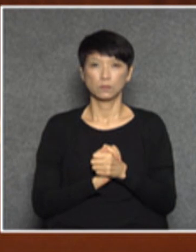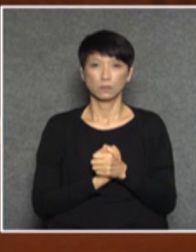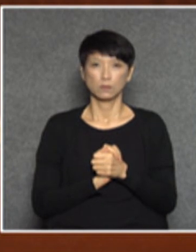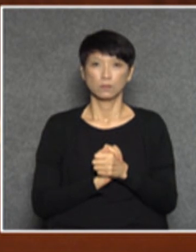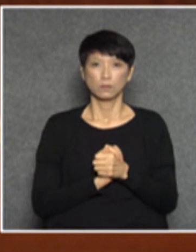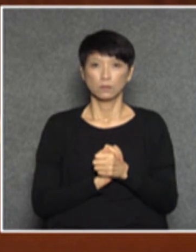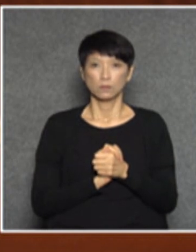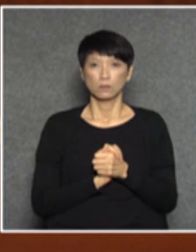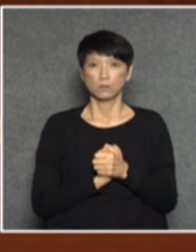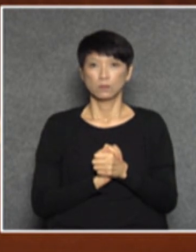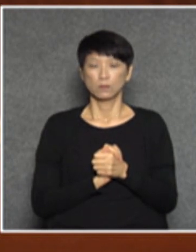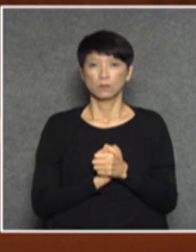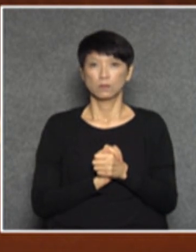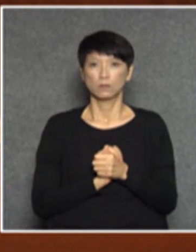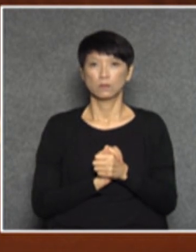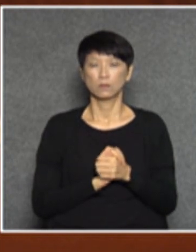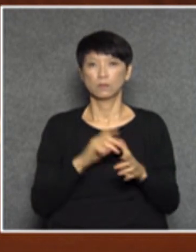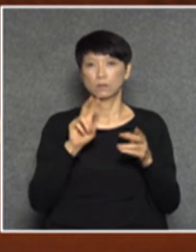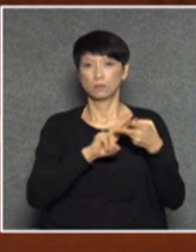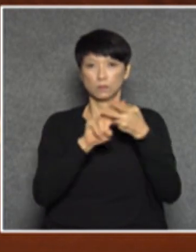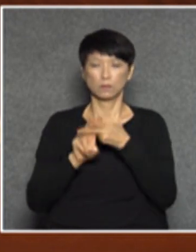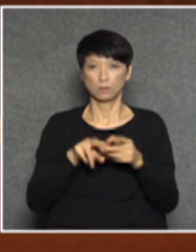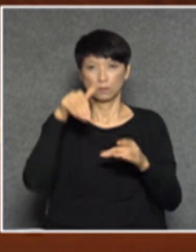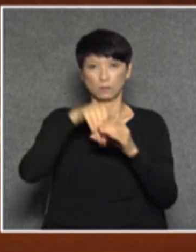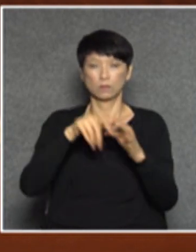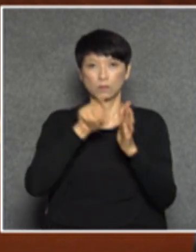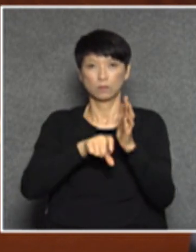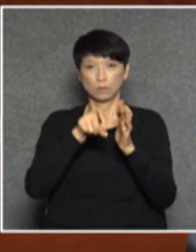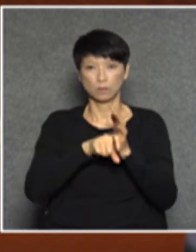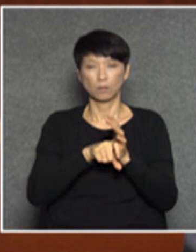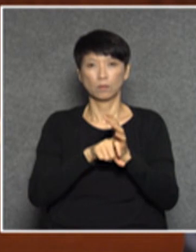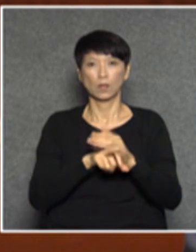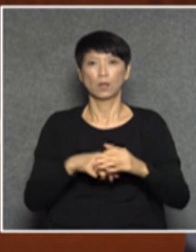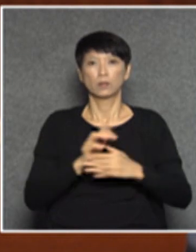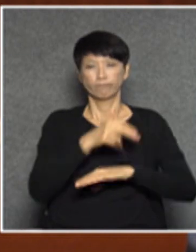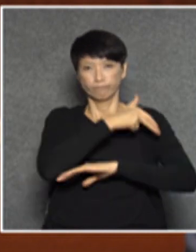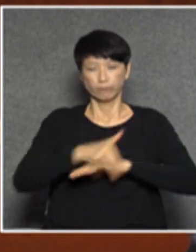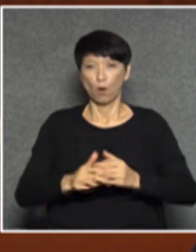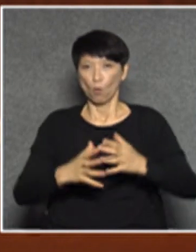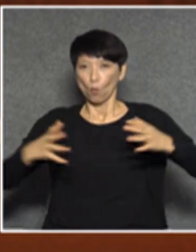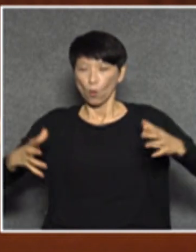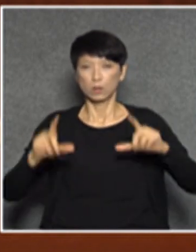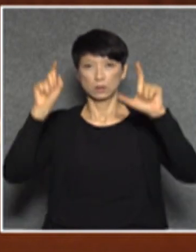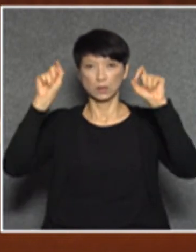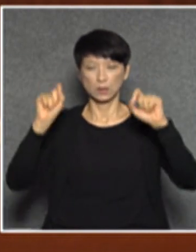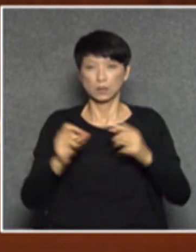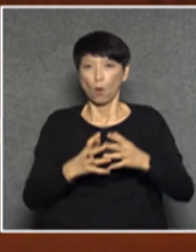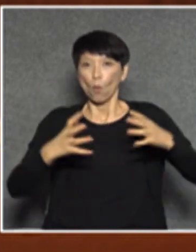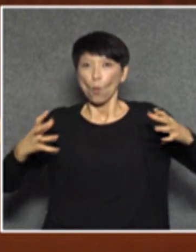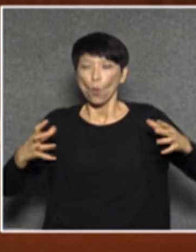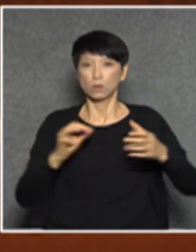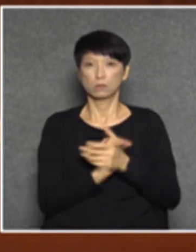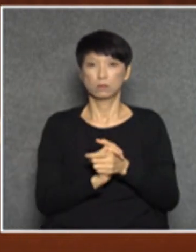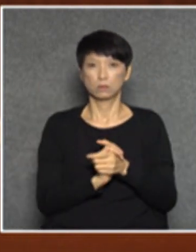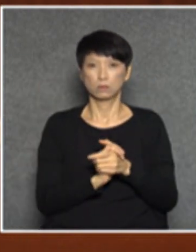雖然是一方面，但因為亞投行這個動作很大，這個方面對我們來說的意義都是十分大的，就是這個庫務管理的